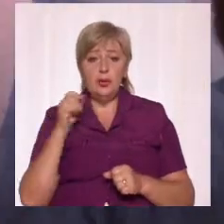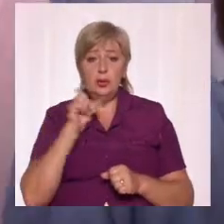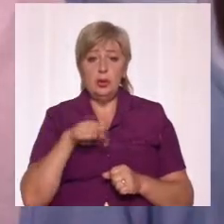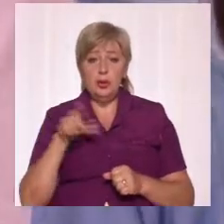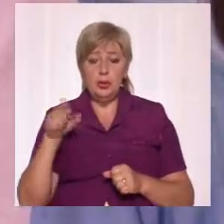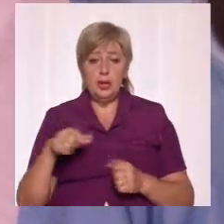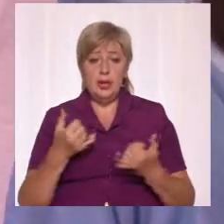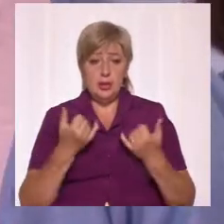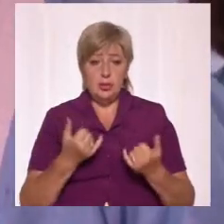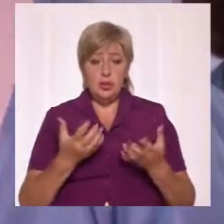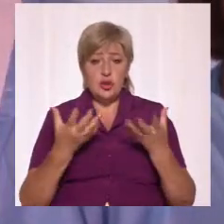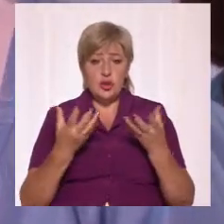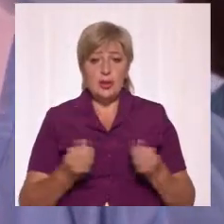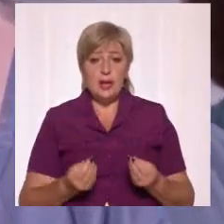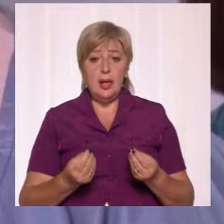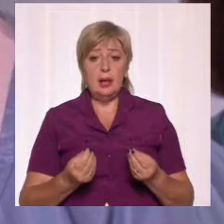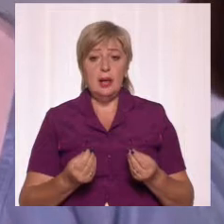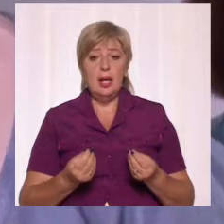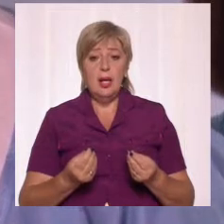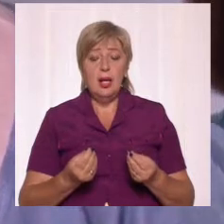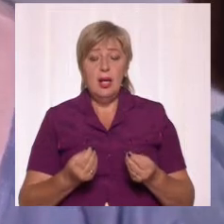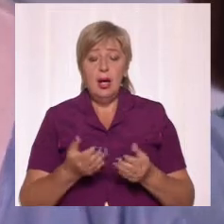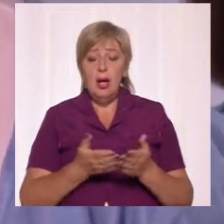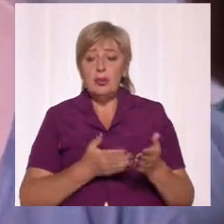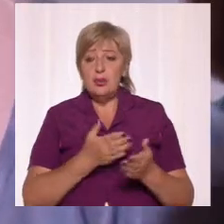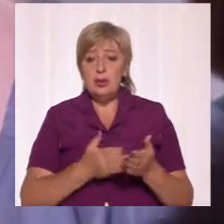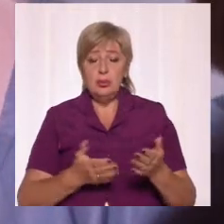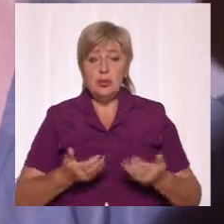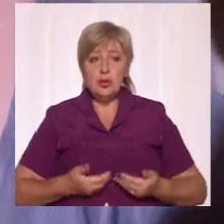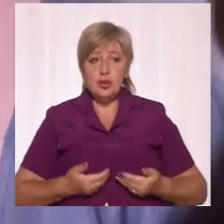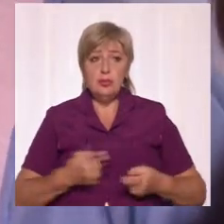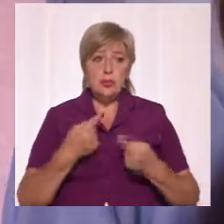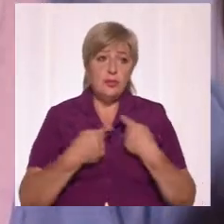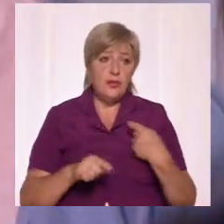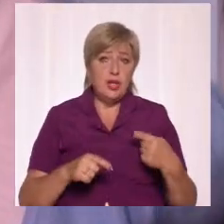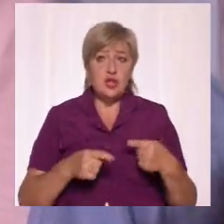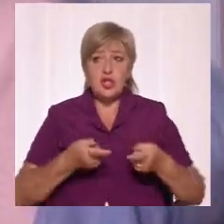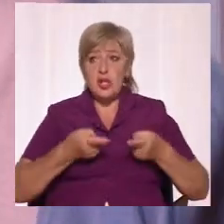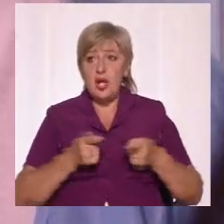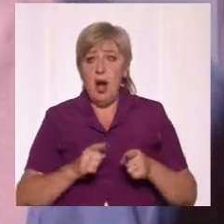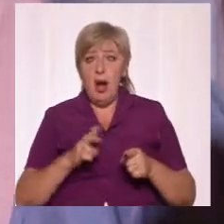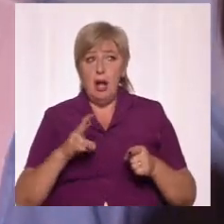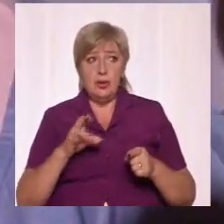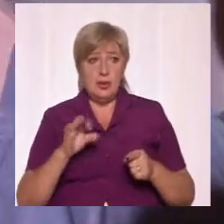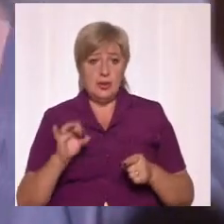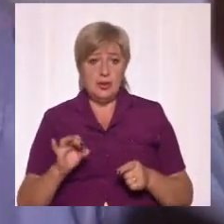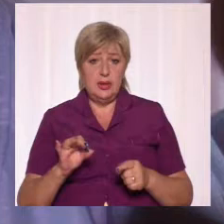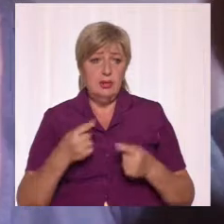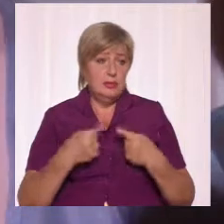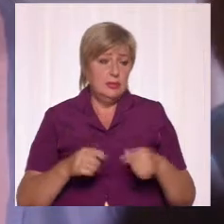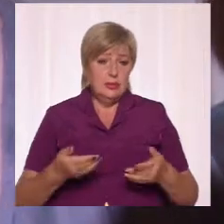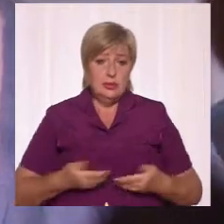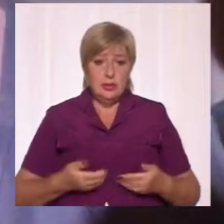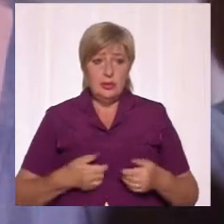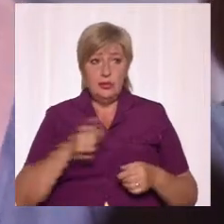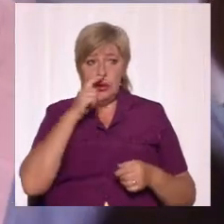людей на сьогоднішній день абсолютно живуть в іншій реальності. Вони не пам'ятають про те, що сьогодні кожен день привозять